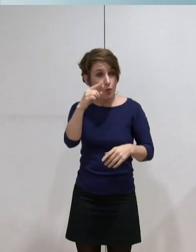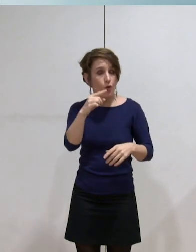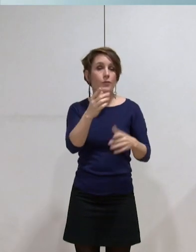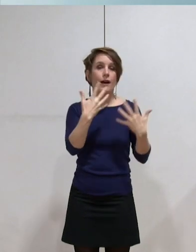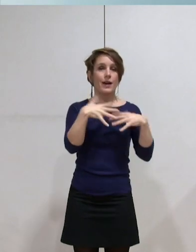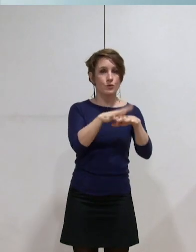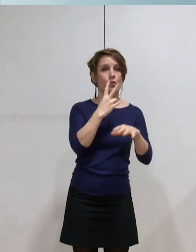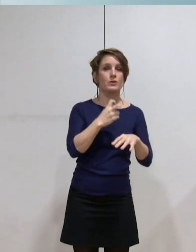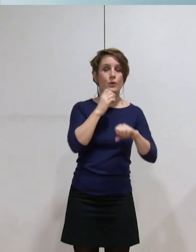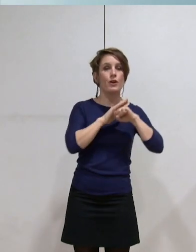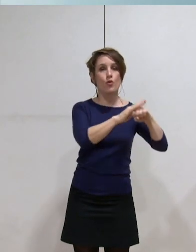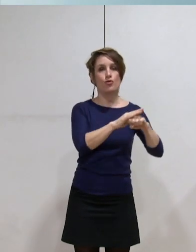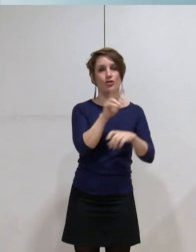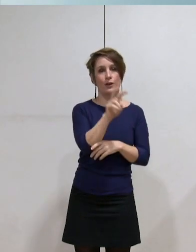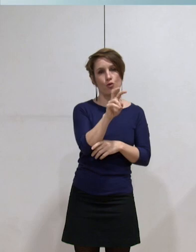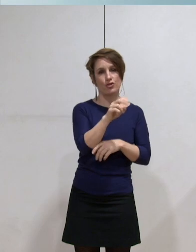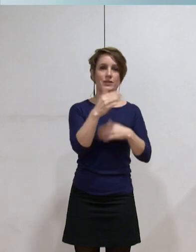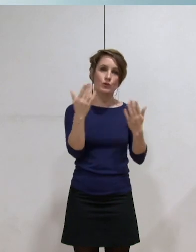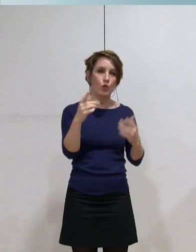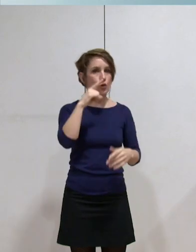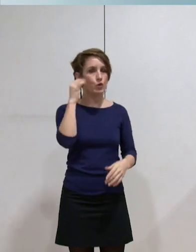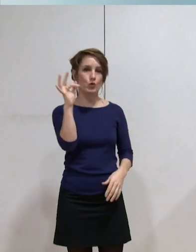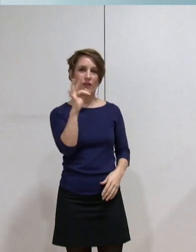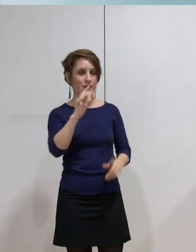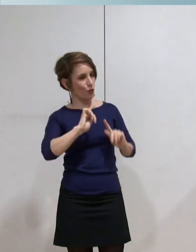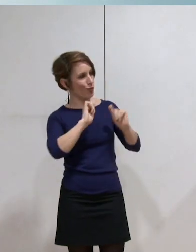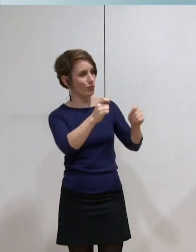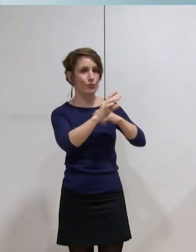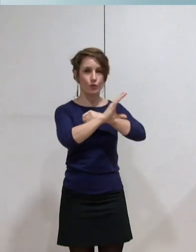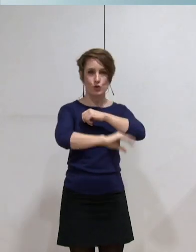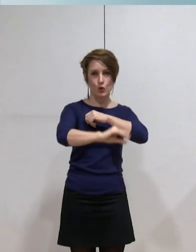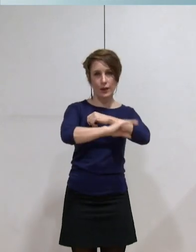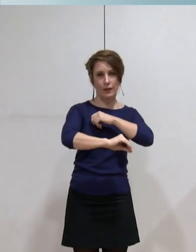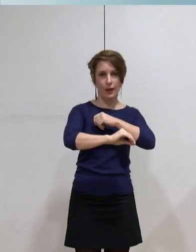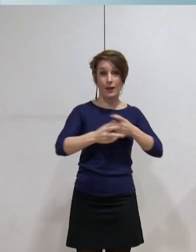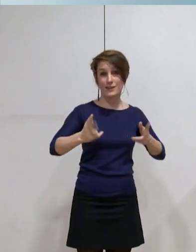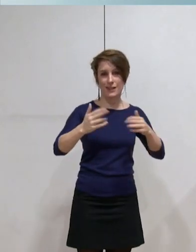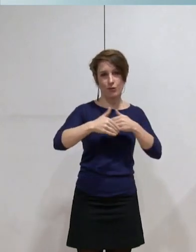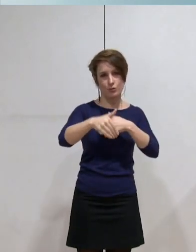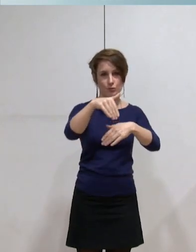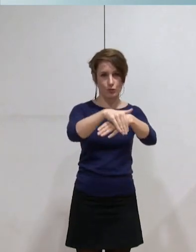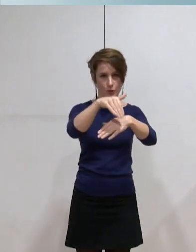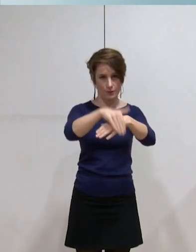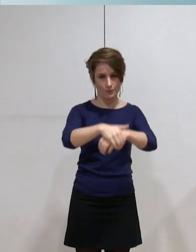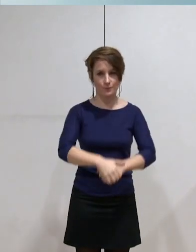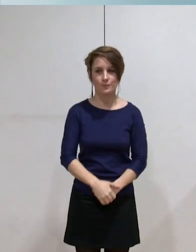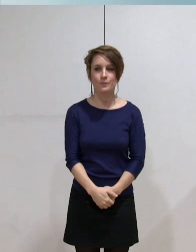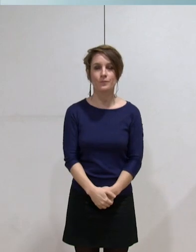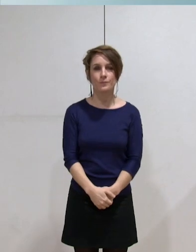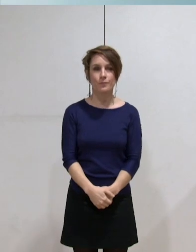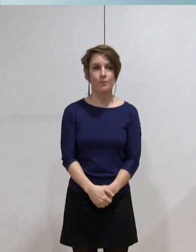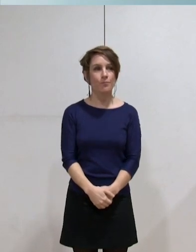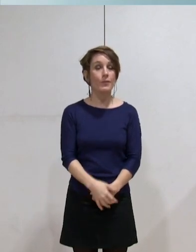la gauche et les écologistes monsieur fristau sera donc notre secrétaire de séance ce soir